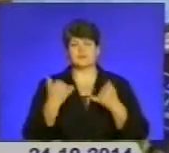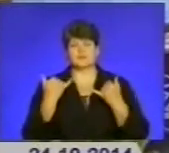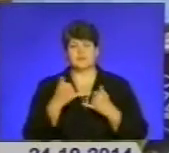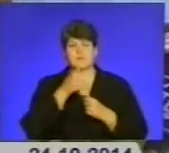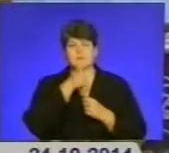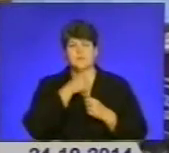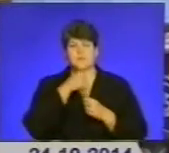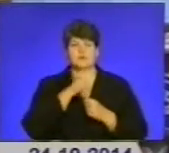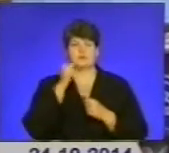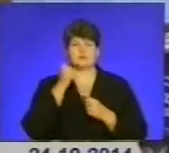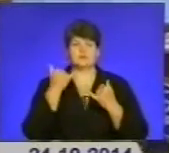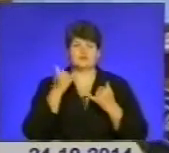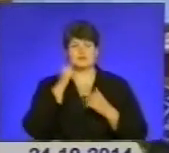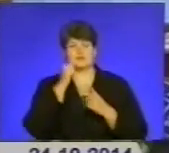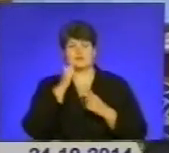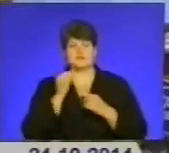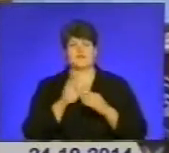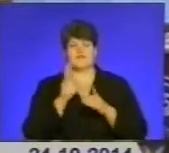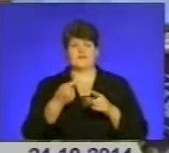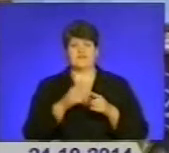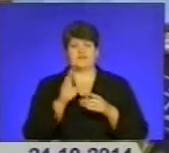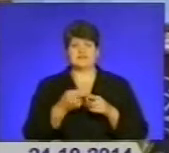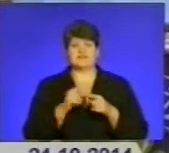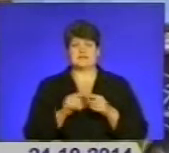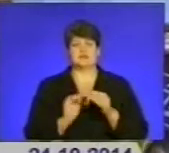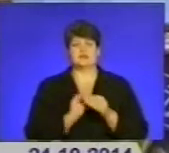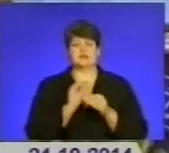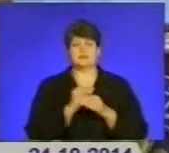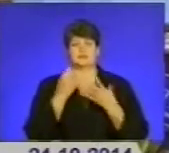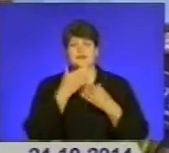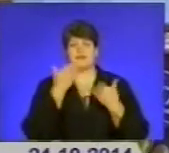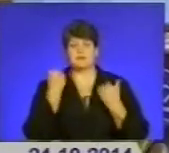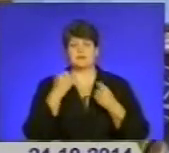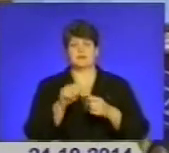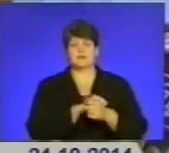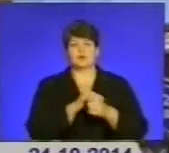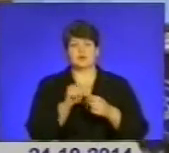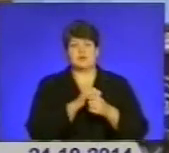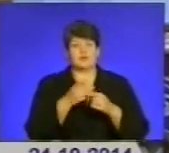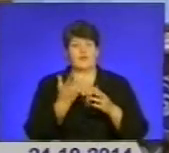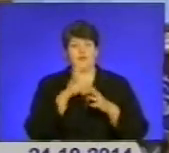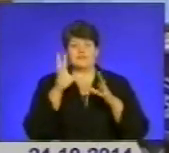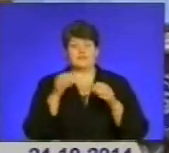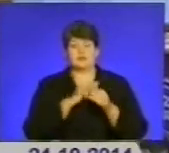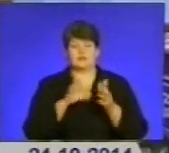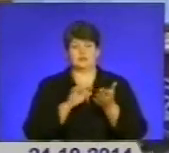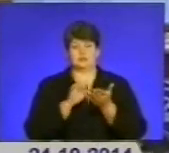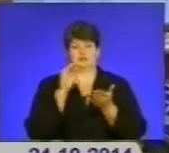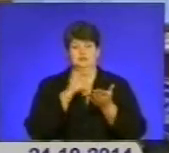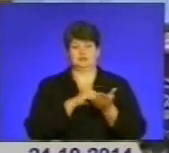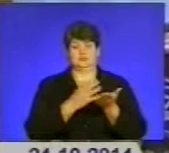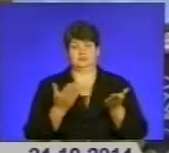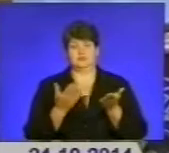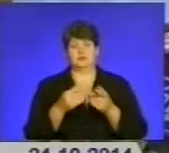попробуємо, сьогодні-завтра все це додамо, звичайно. От ще не маємо полотна, тому що полотно взагалі не було закладене, тому що всі вважали,